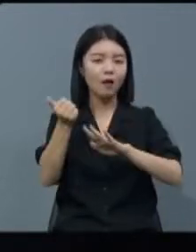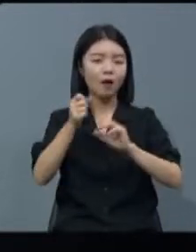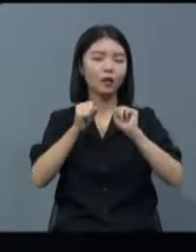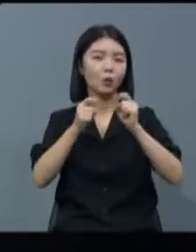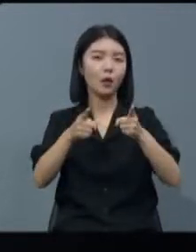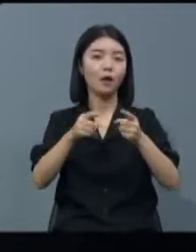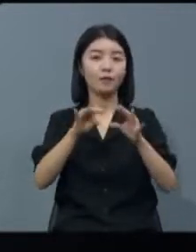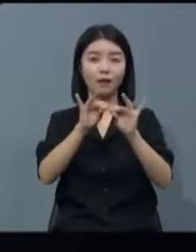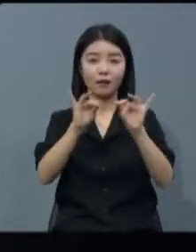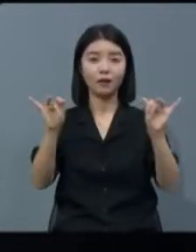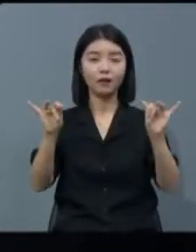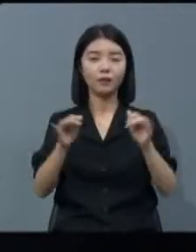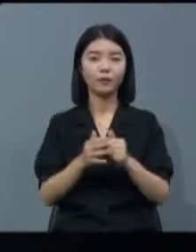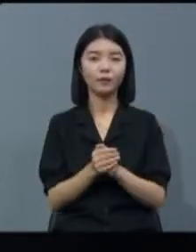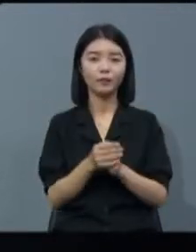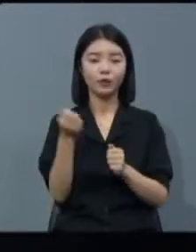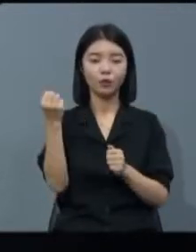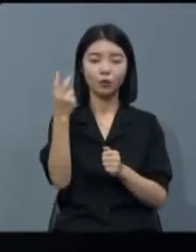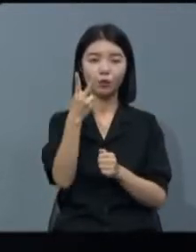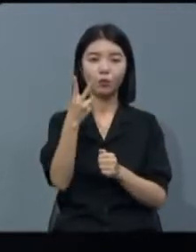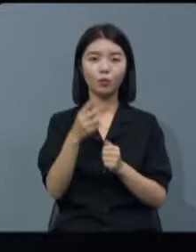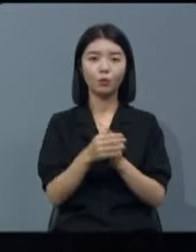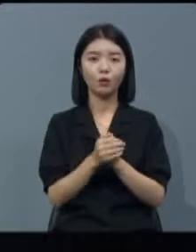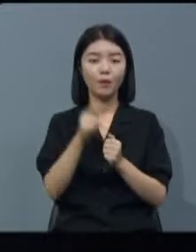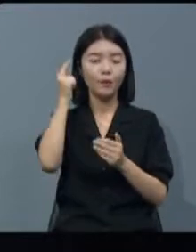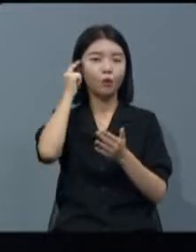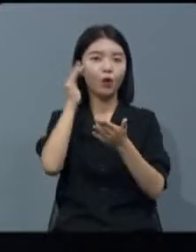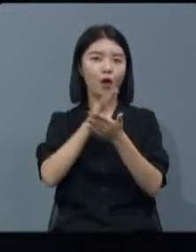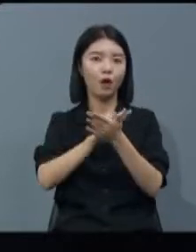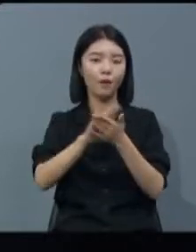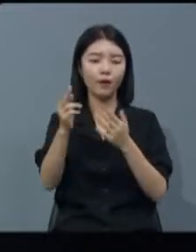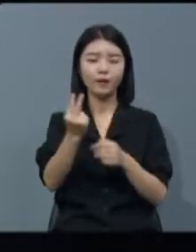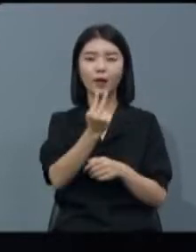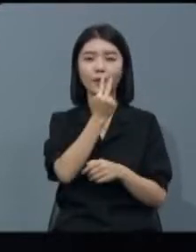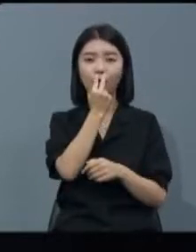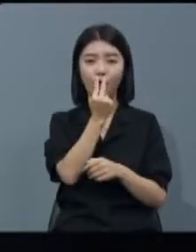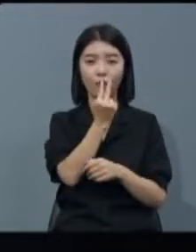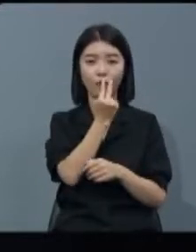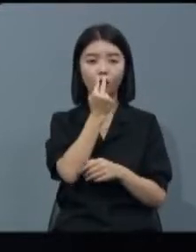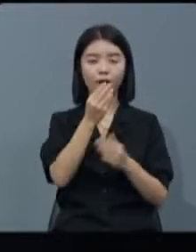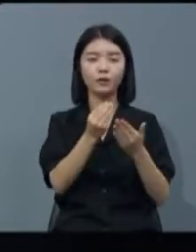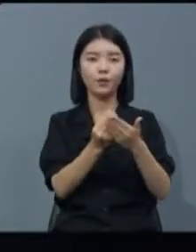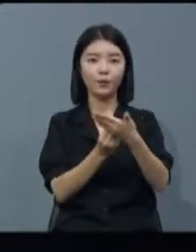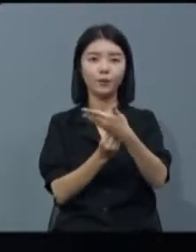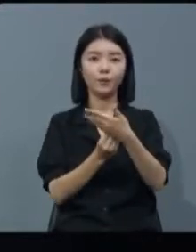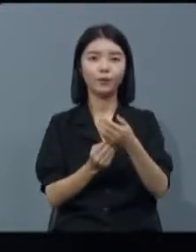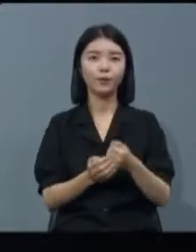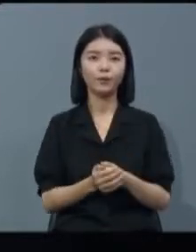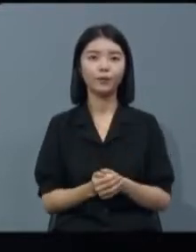땅입니다. 그리고 평화와 생명의 섬입니다.